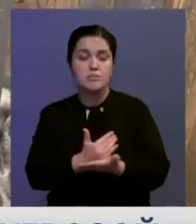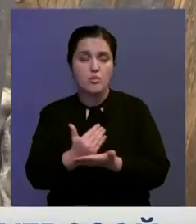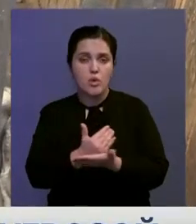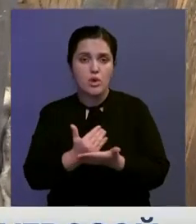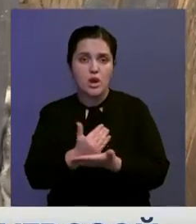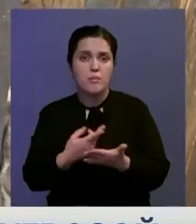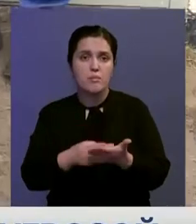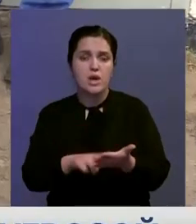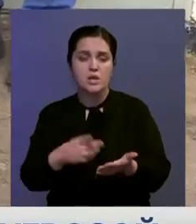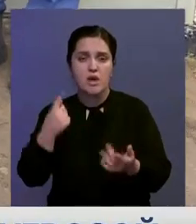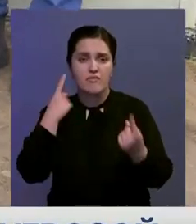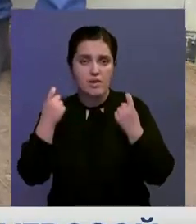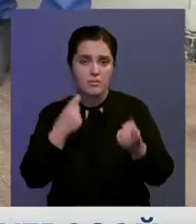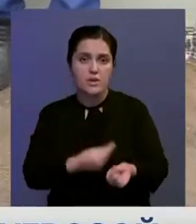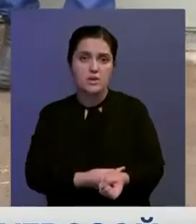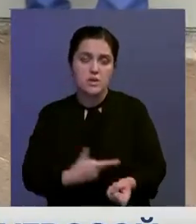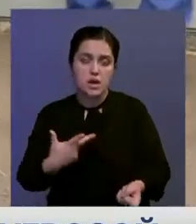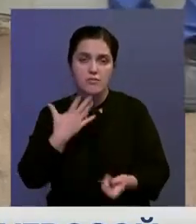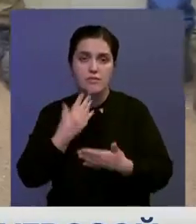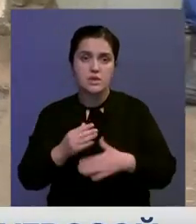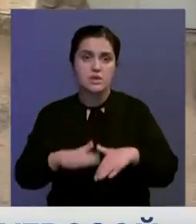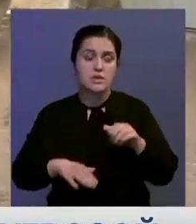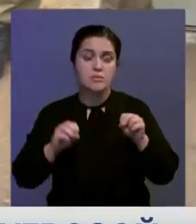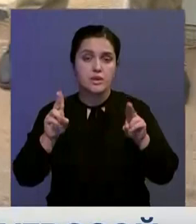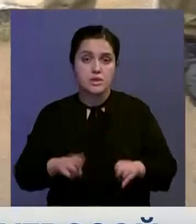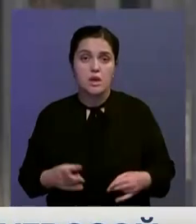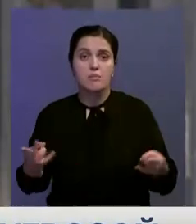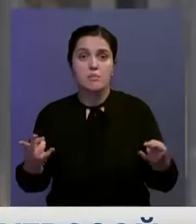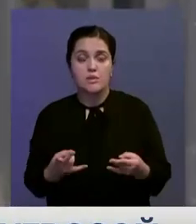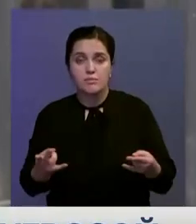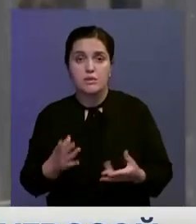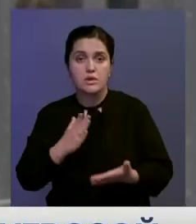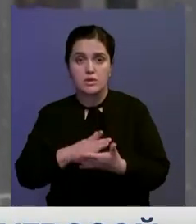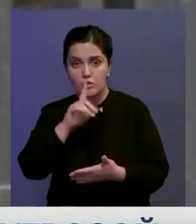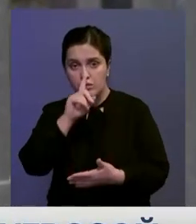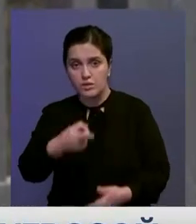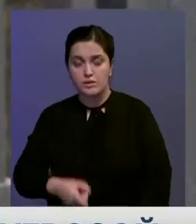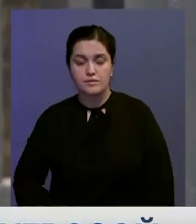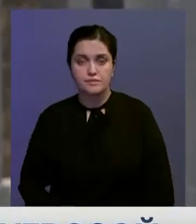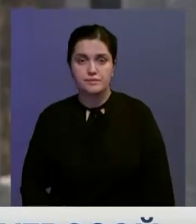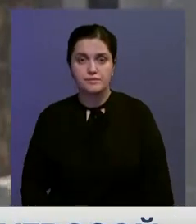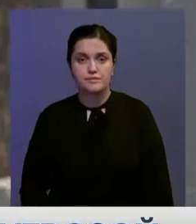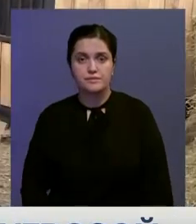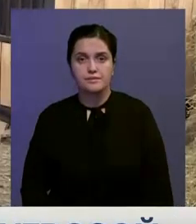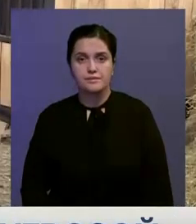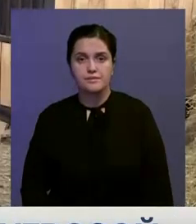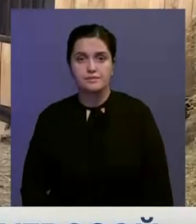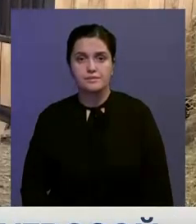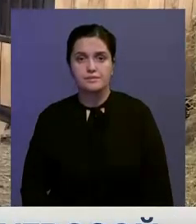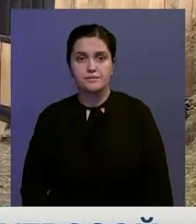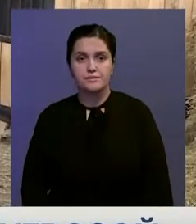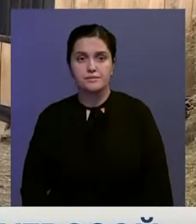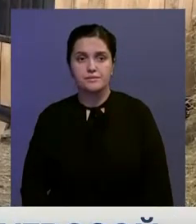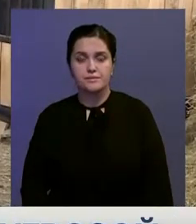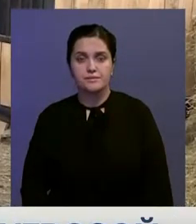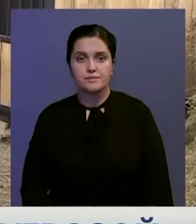генетической информации, анализов отечественным экспертам может потребоваться как минимум год. Вероника Боярова, Жандос Улангазы, Хабар